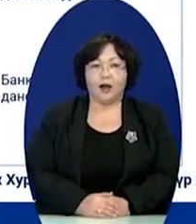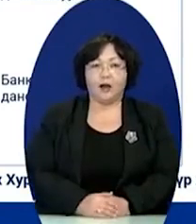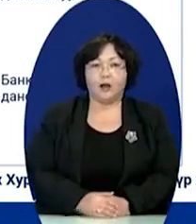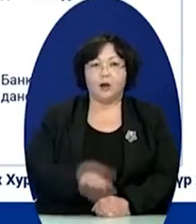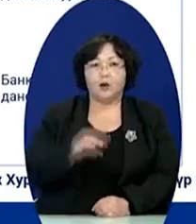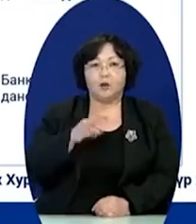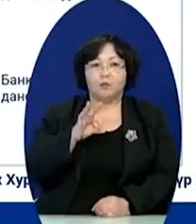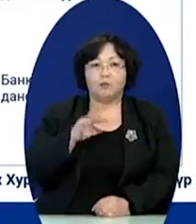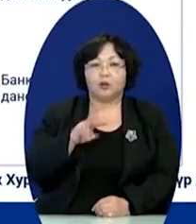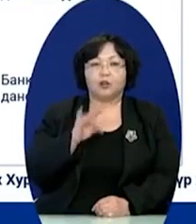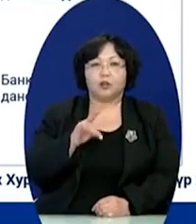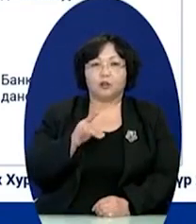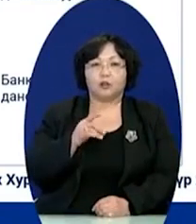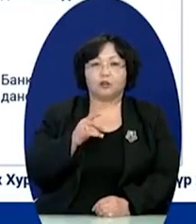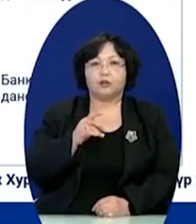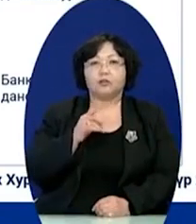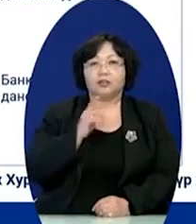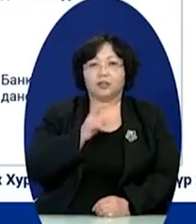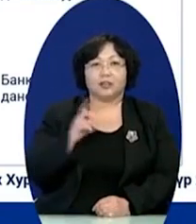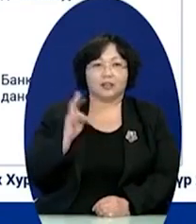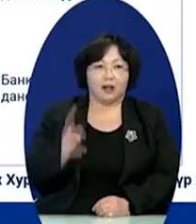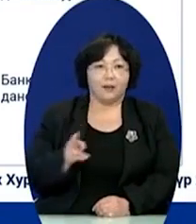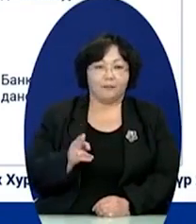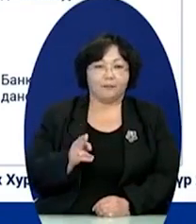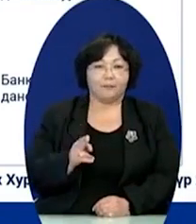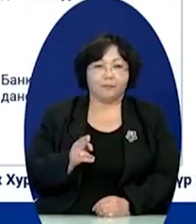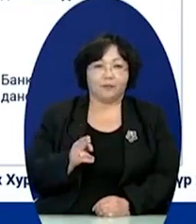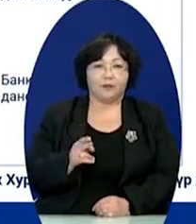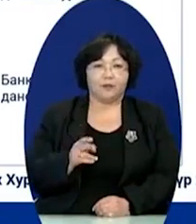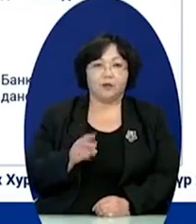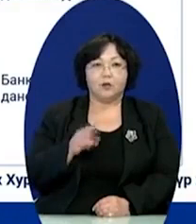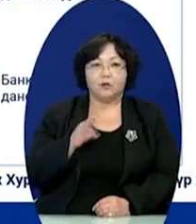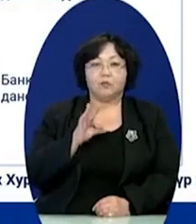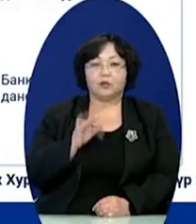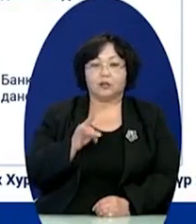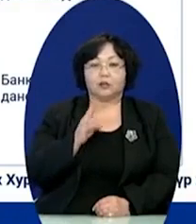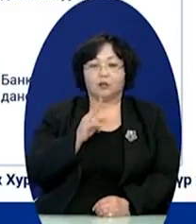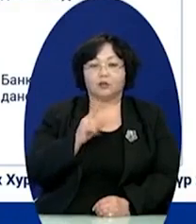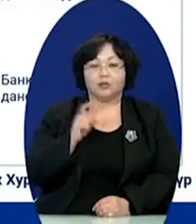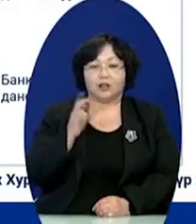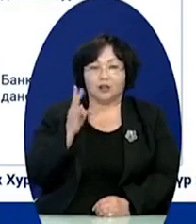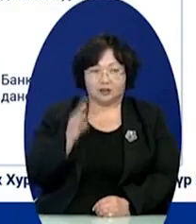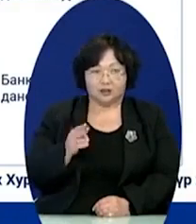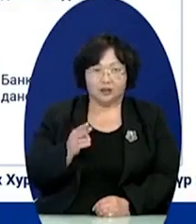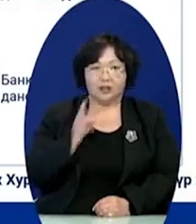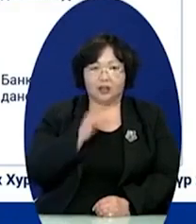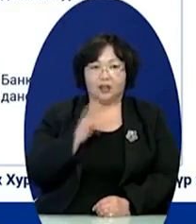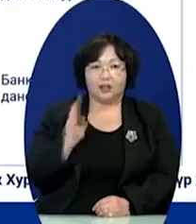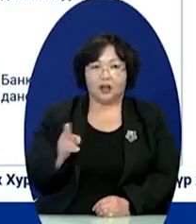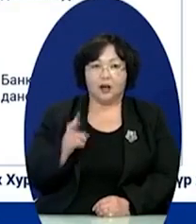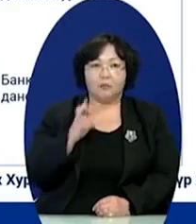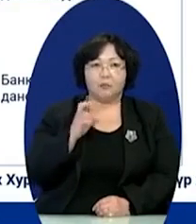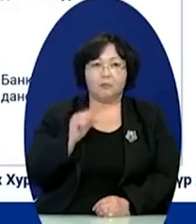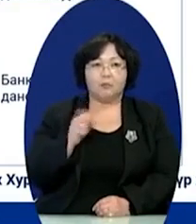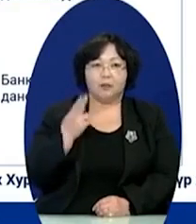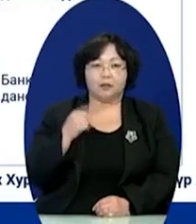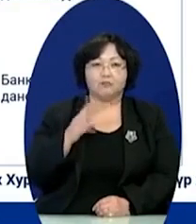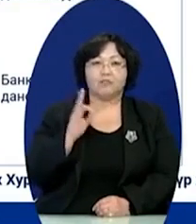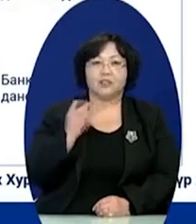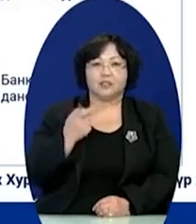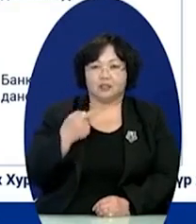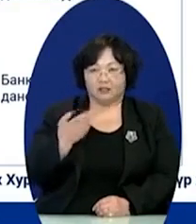Modern Construction ЭХК-ийн захирал Бадам Цэцгэн таны ээж гэж ойлгож байгаа.